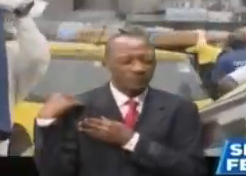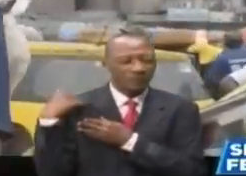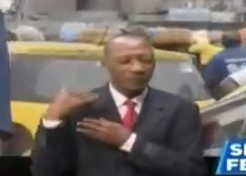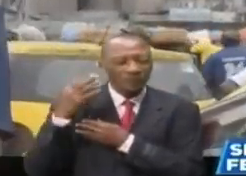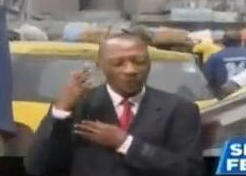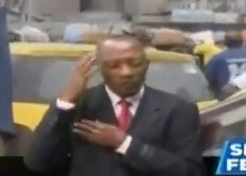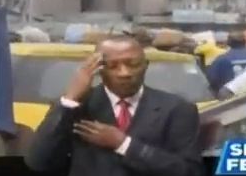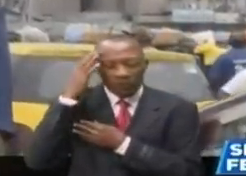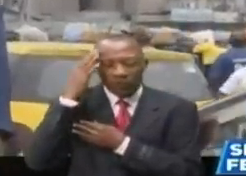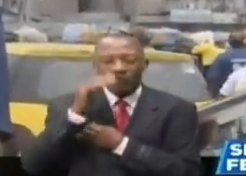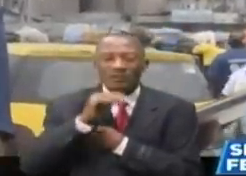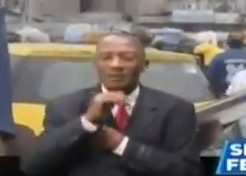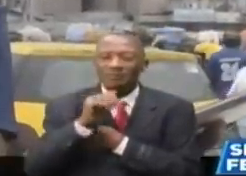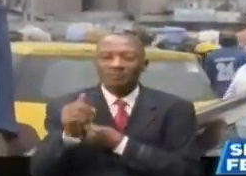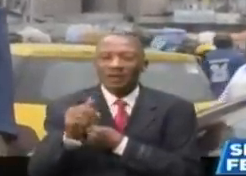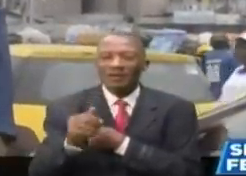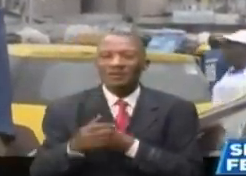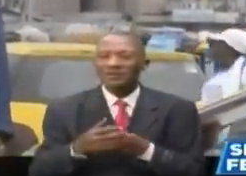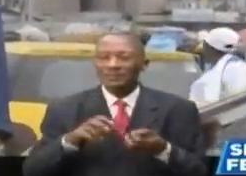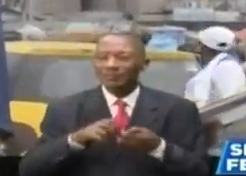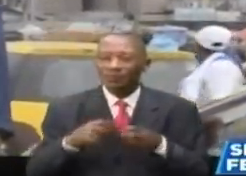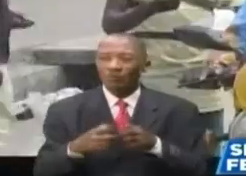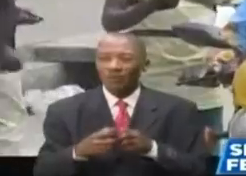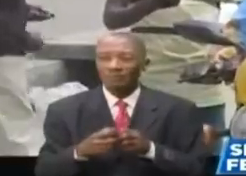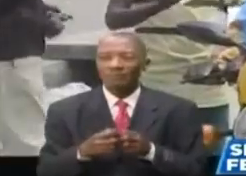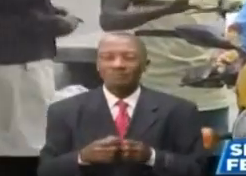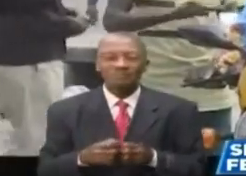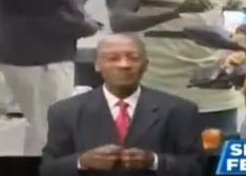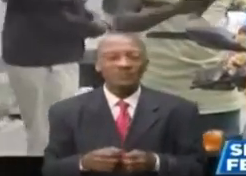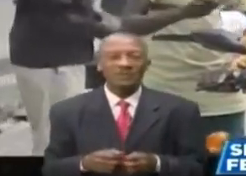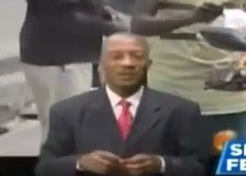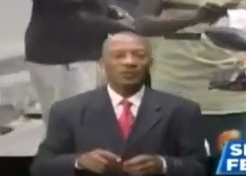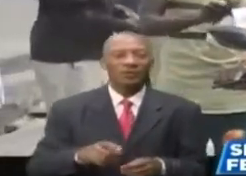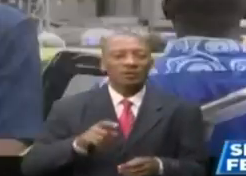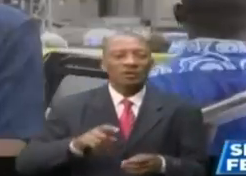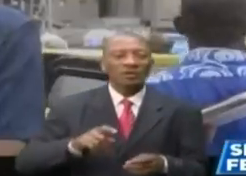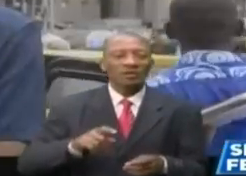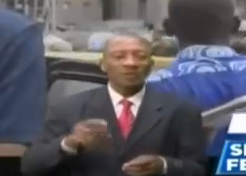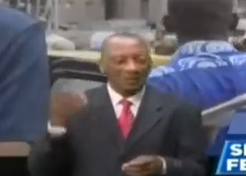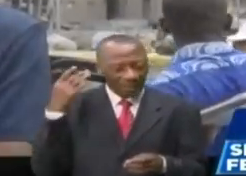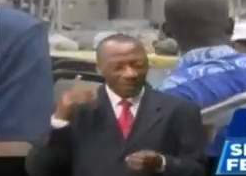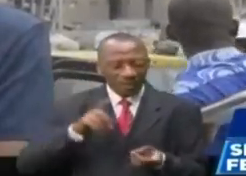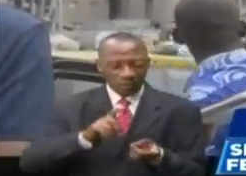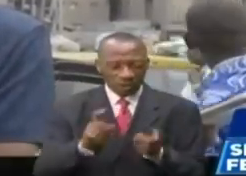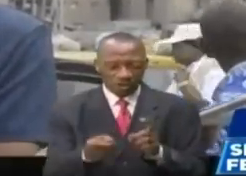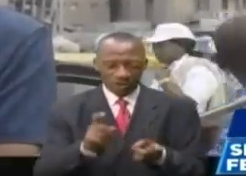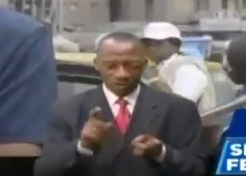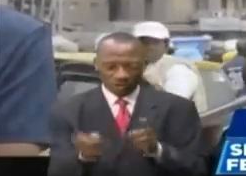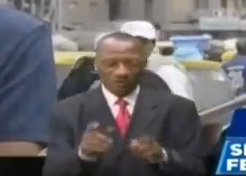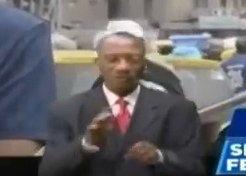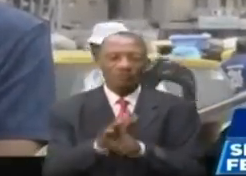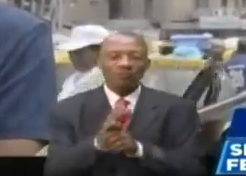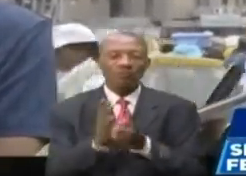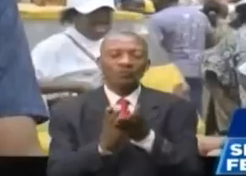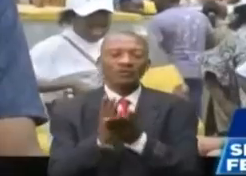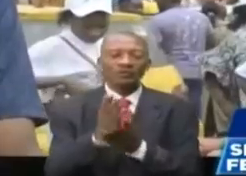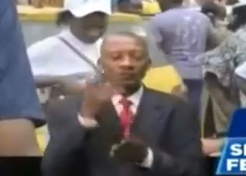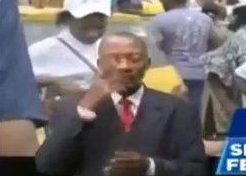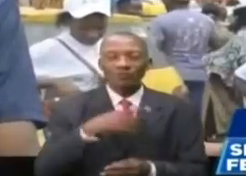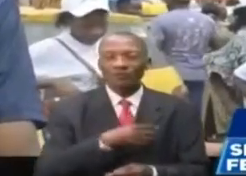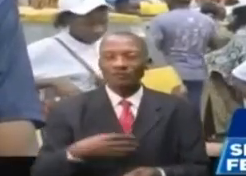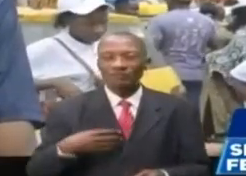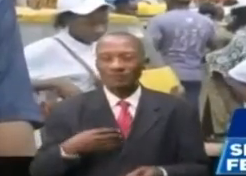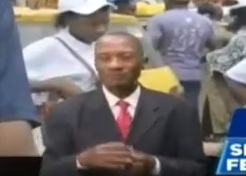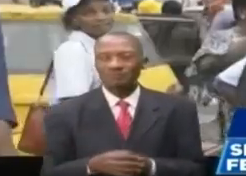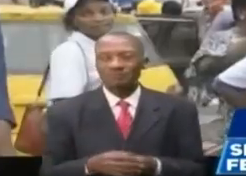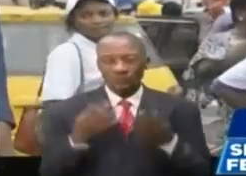des dispositions qu'on a eu à modifier qui promeuvent le droit des femmes. Donc pour nous, vraiment, c'est une